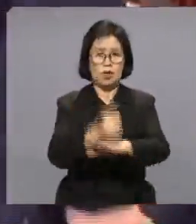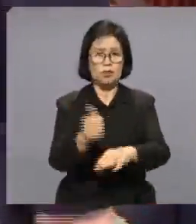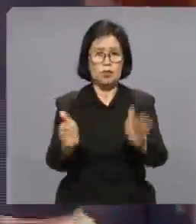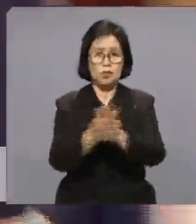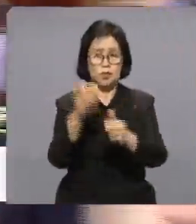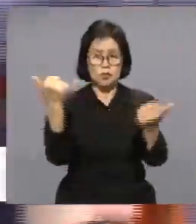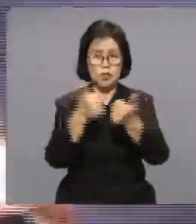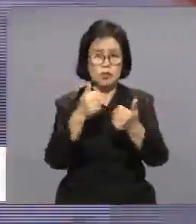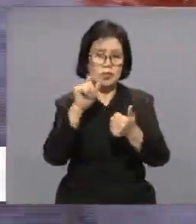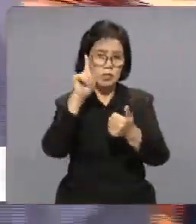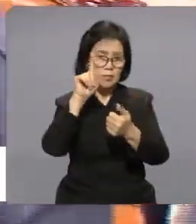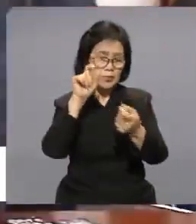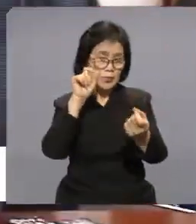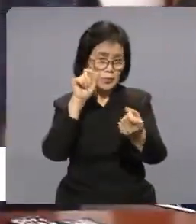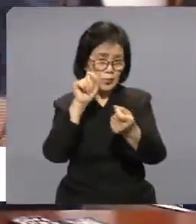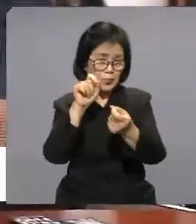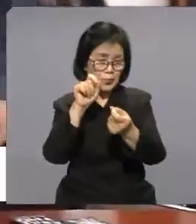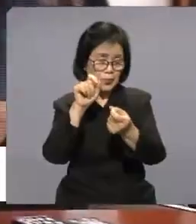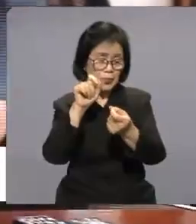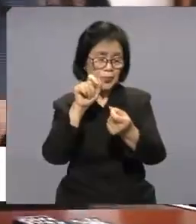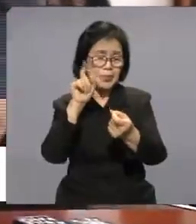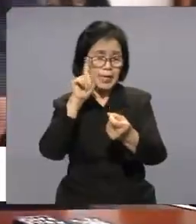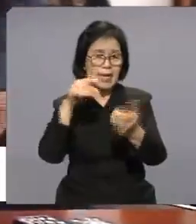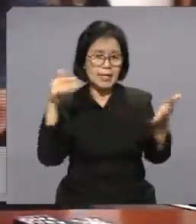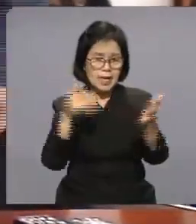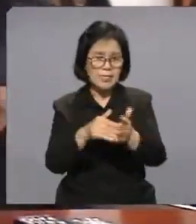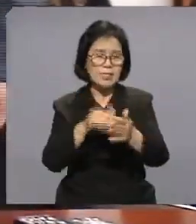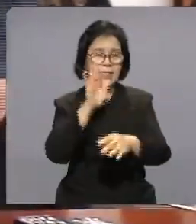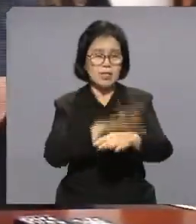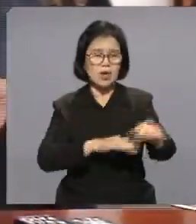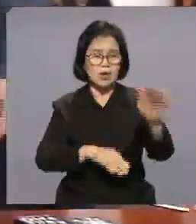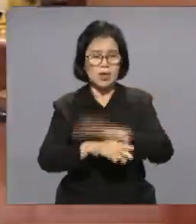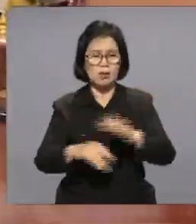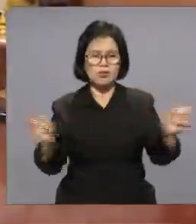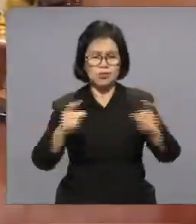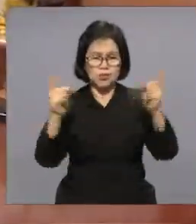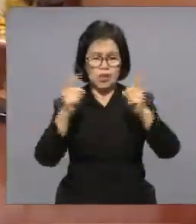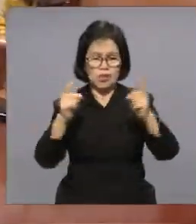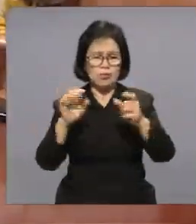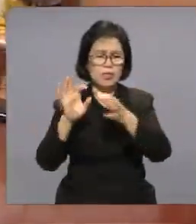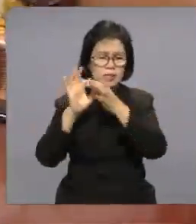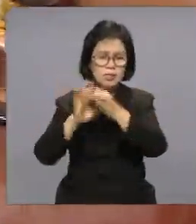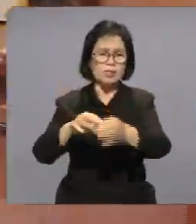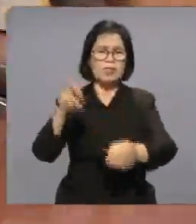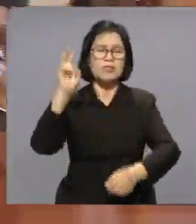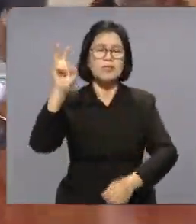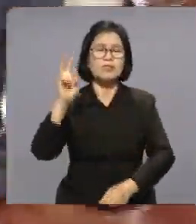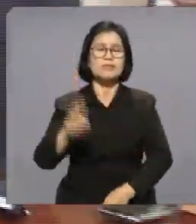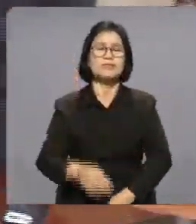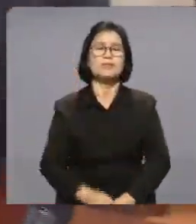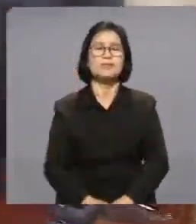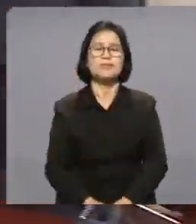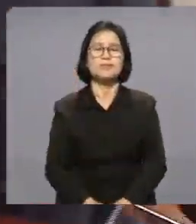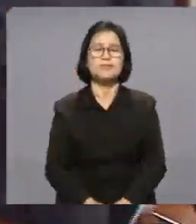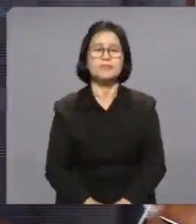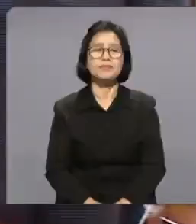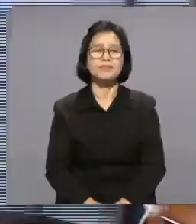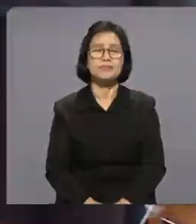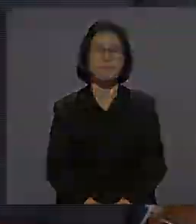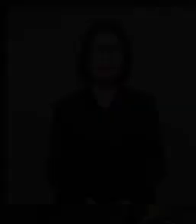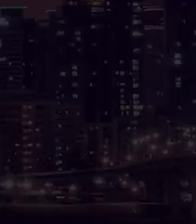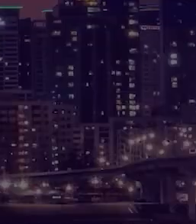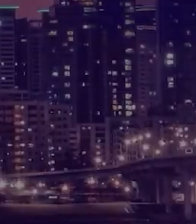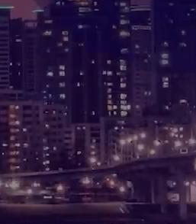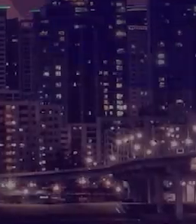하루 앞둔 내일까지도 여야의 치열한 수싸움이 이어질 전망입니다. OBS 뉴스 김민주입니다.